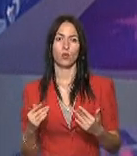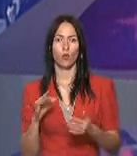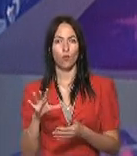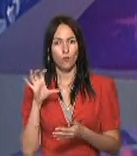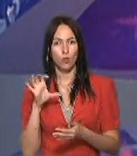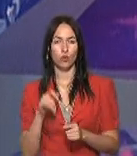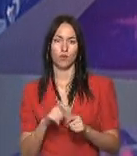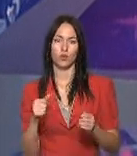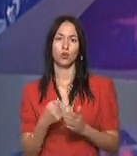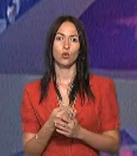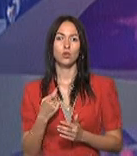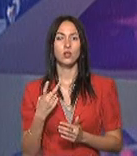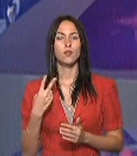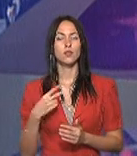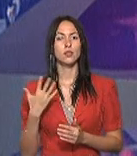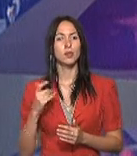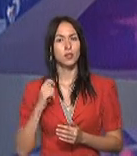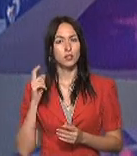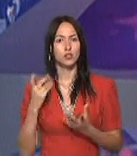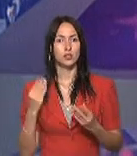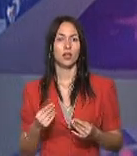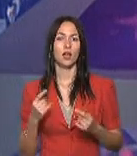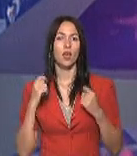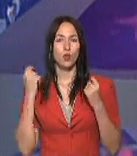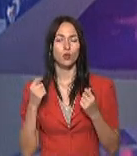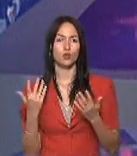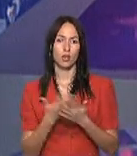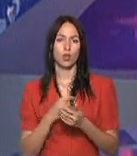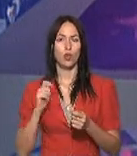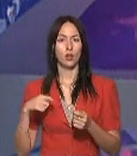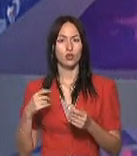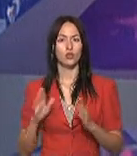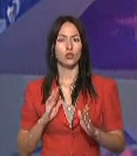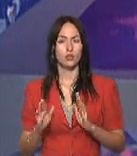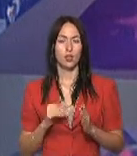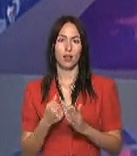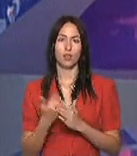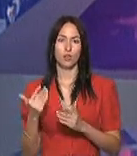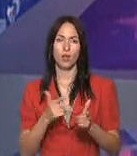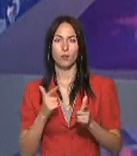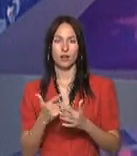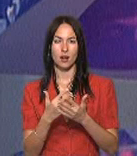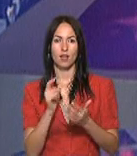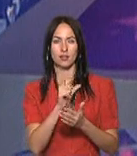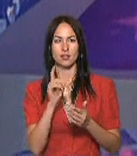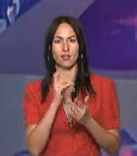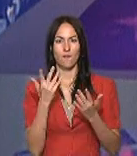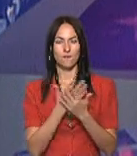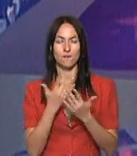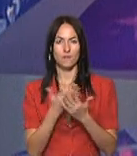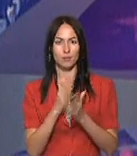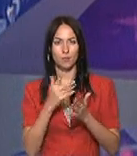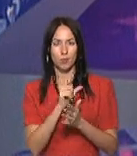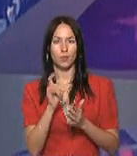фото відкрили до 125-річчя з дня народження кінорежисера. Для неї підготували розкадровки з фільмів та QR-коди. За